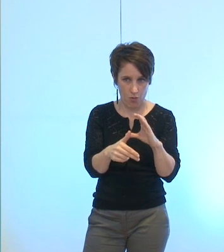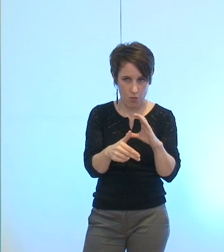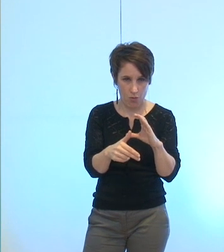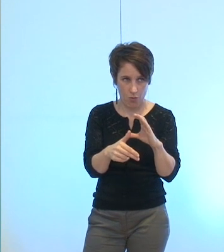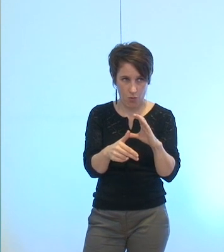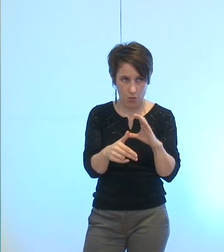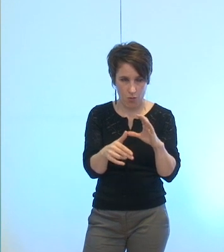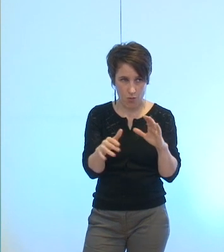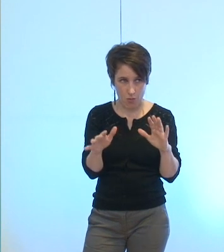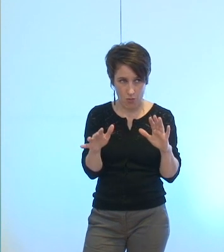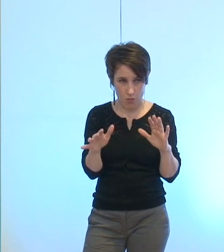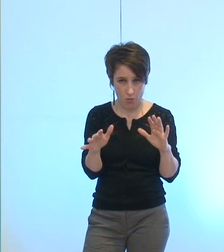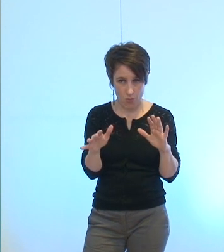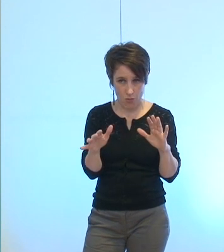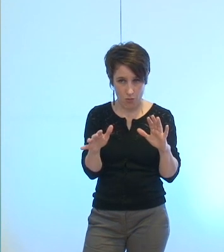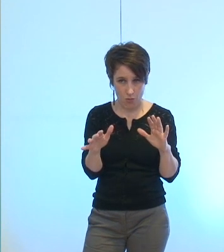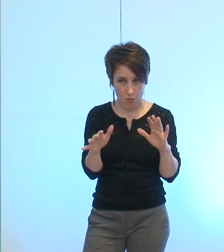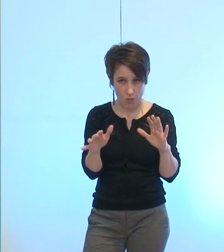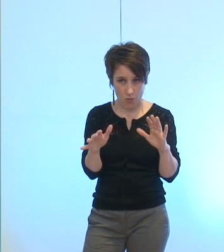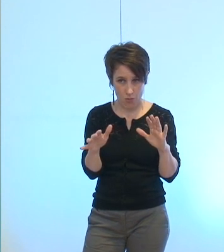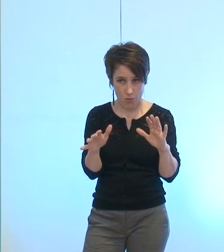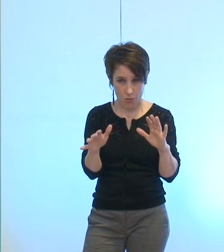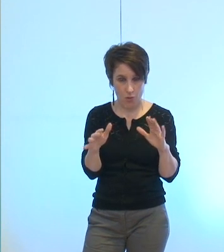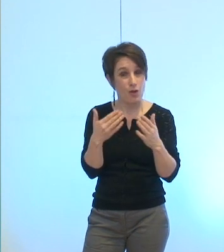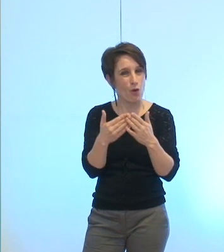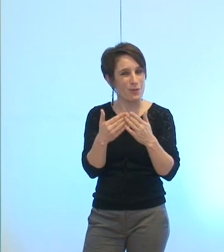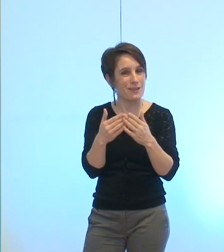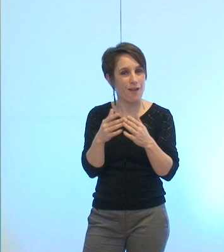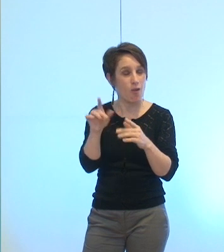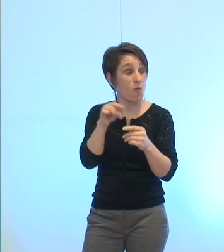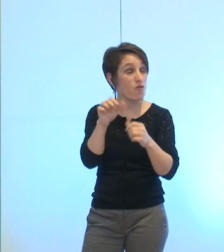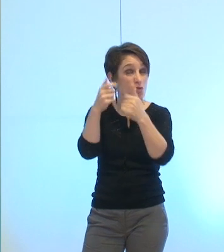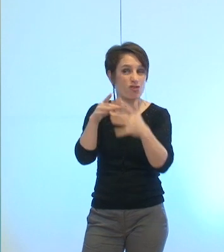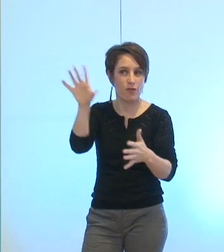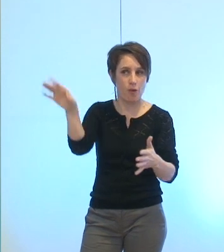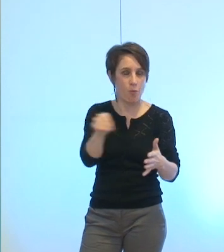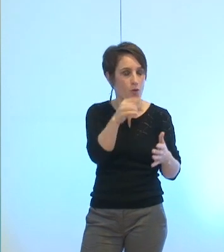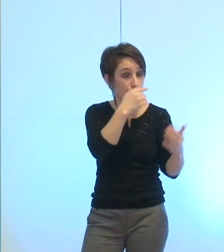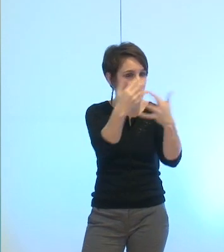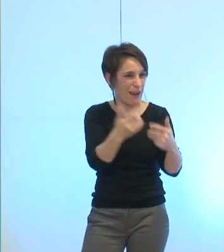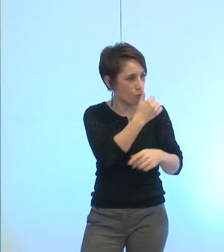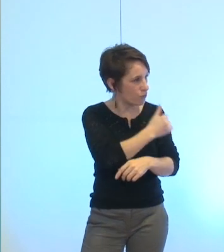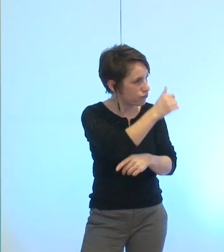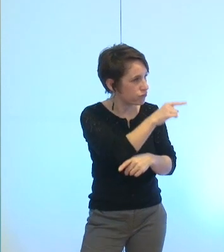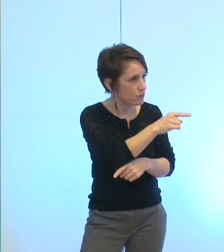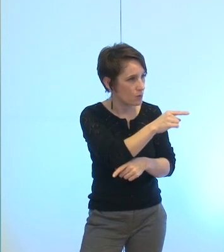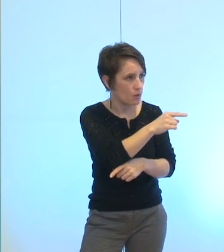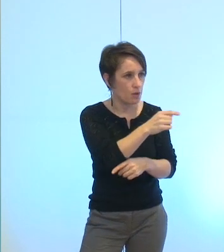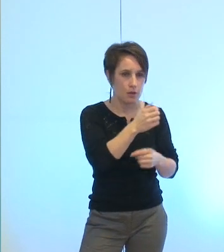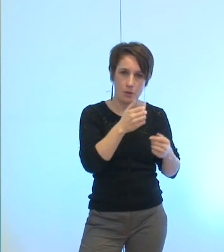50000 va dans le sens de votre démonstration est un argument